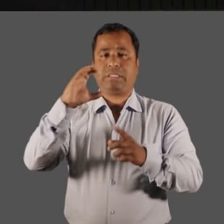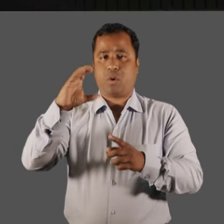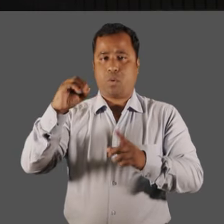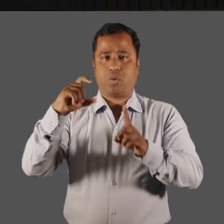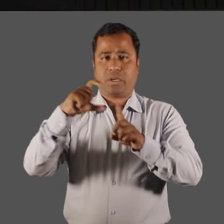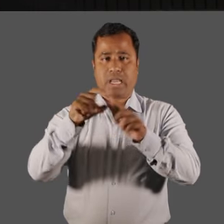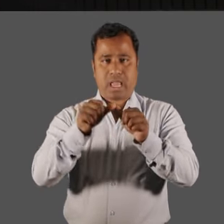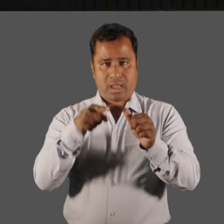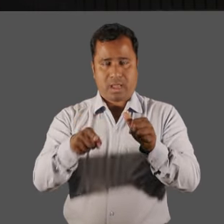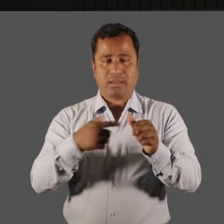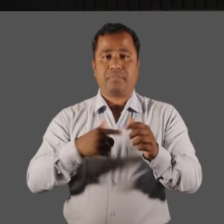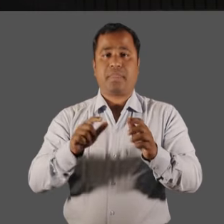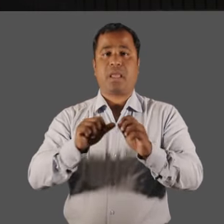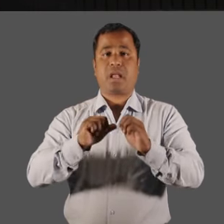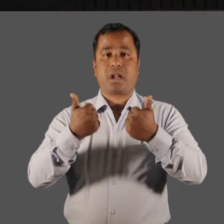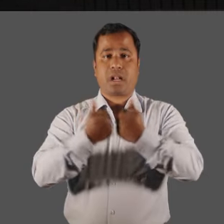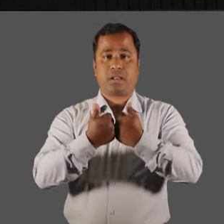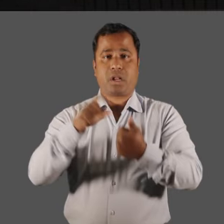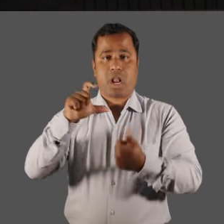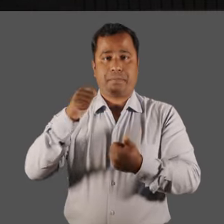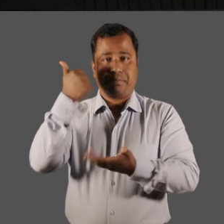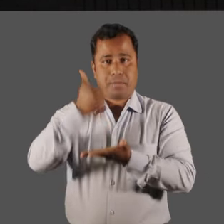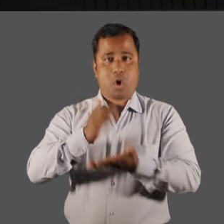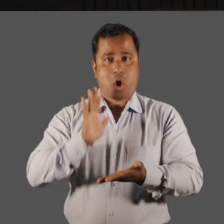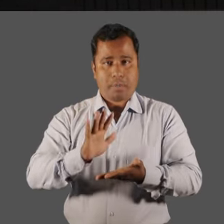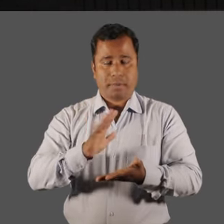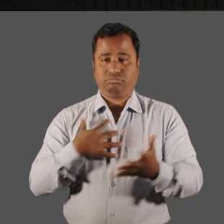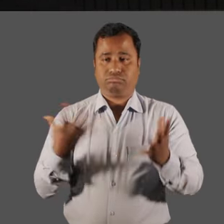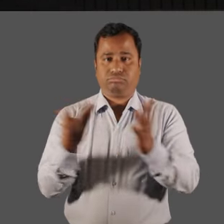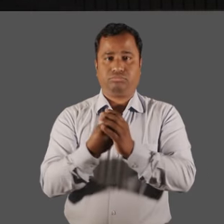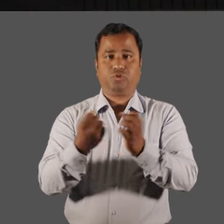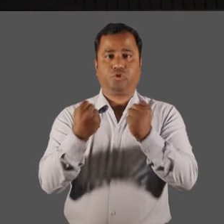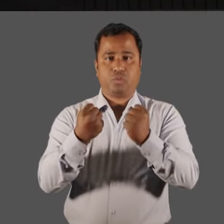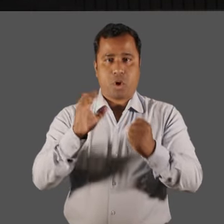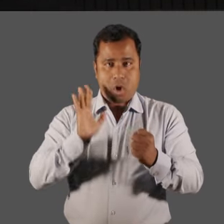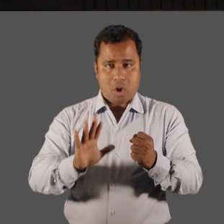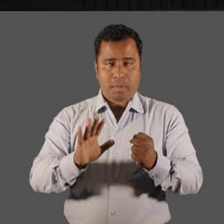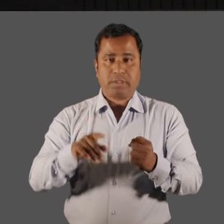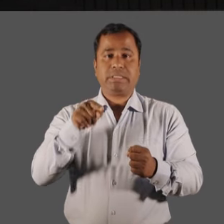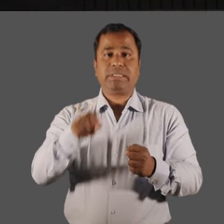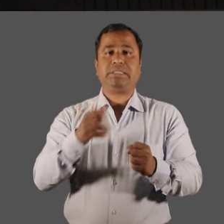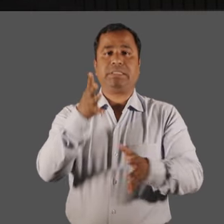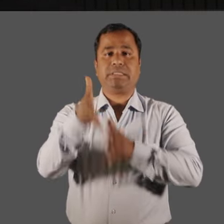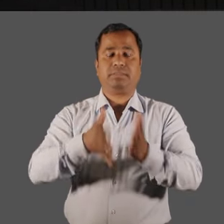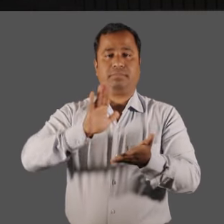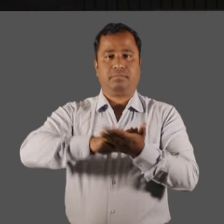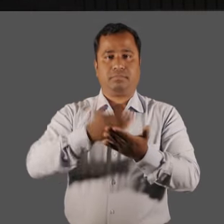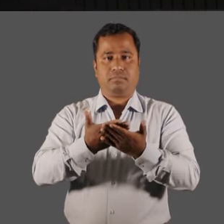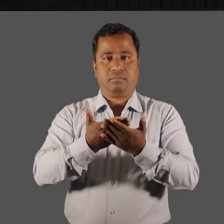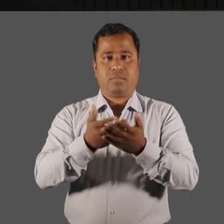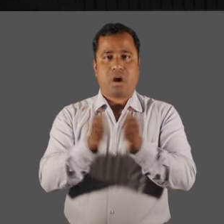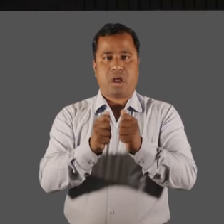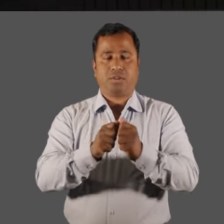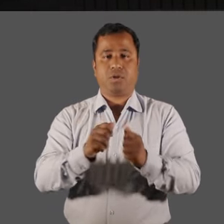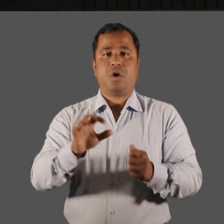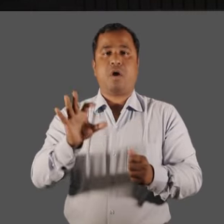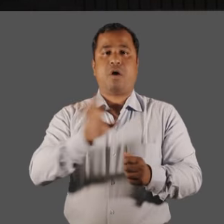অ্যাসোসিয়েশন থাকতো, কারণ আমরা কোডাররা যত বেশি ইউনাইটেড হব, যেটা আমি বলছিলাম যে কোডাররা আসলে সাইন ল্যাঙ্গুয়েজ ইন্টারপ্রেটিং